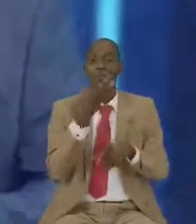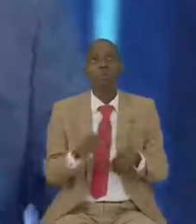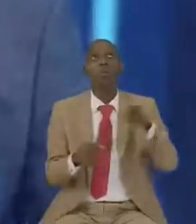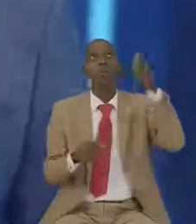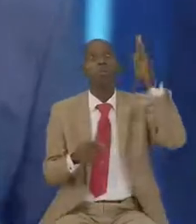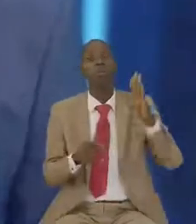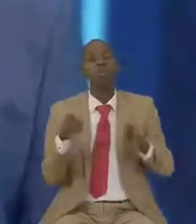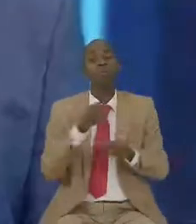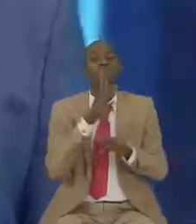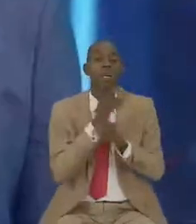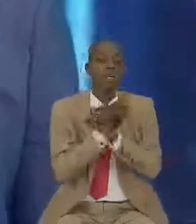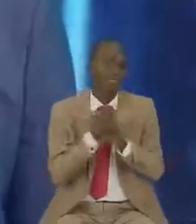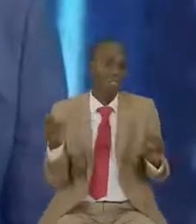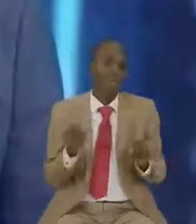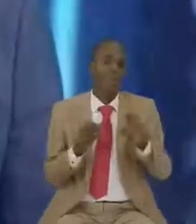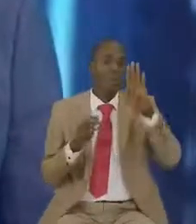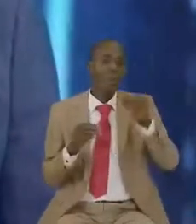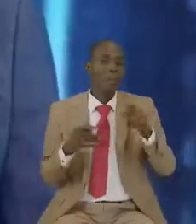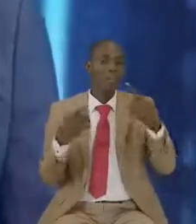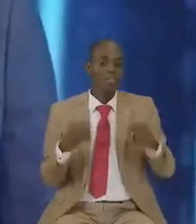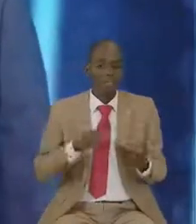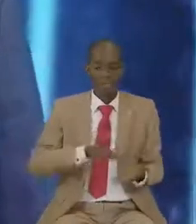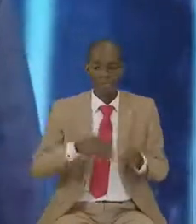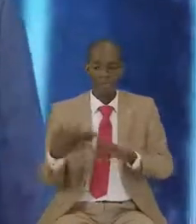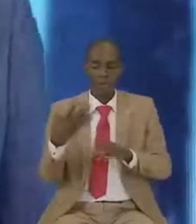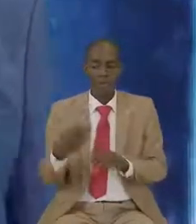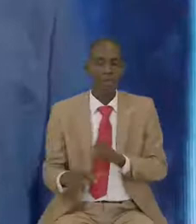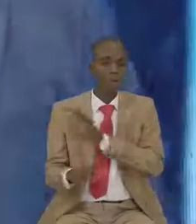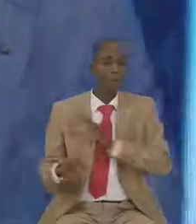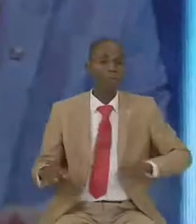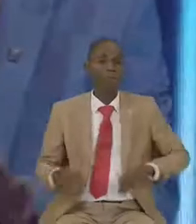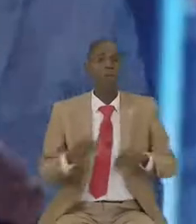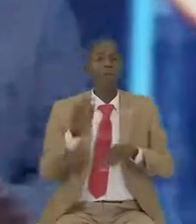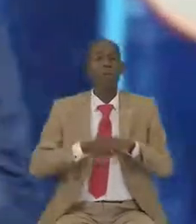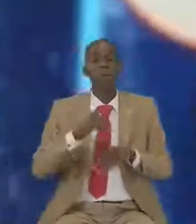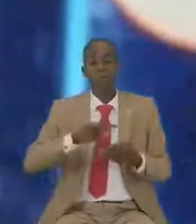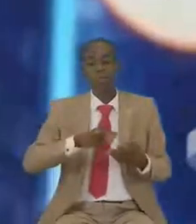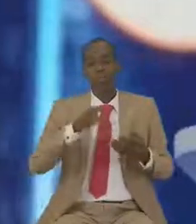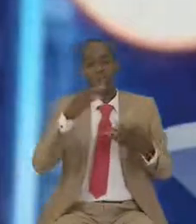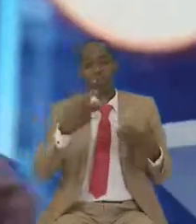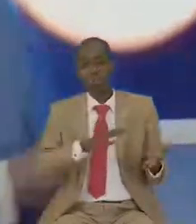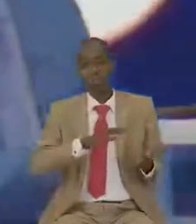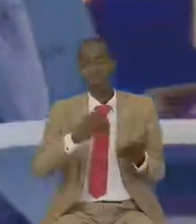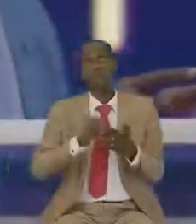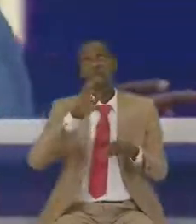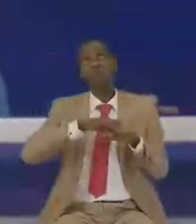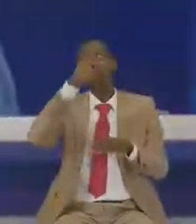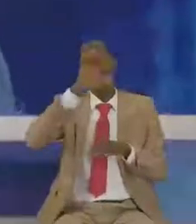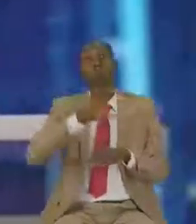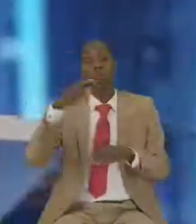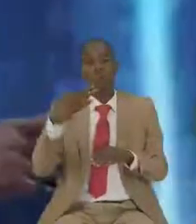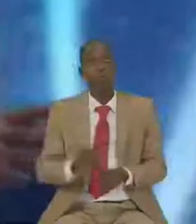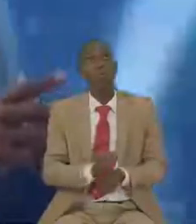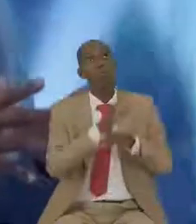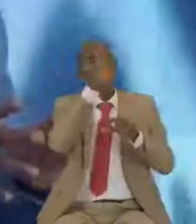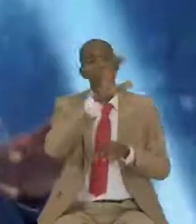Par le don gratuit de Dieu, vous êtes sauvés. C'est par la mort de Christ à la croix de Calvaire